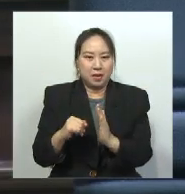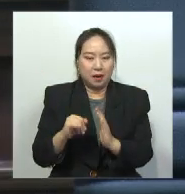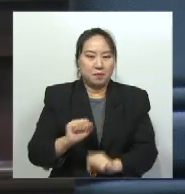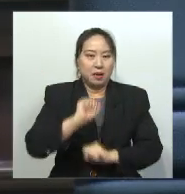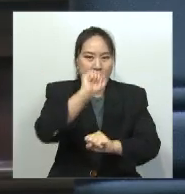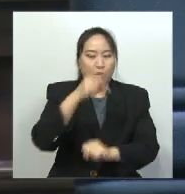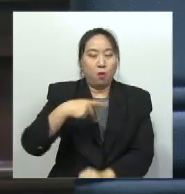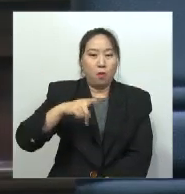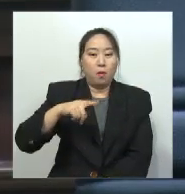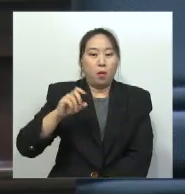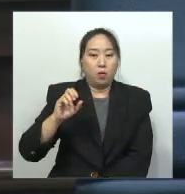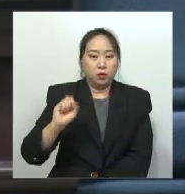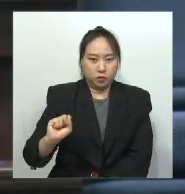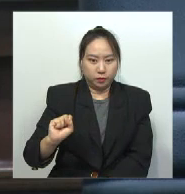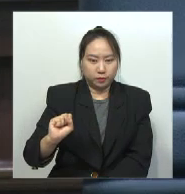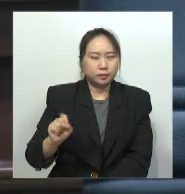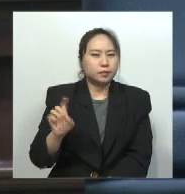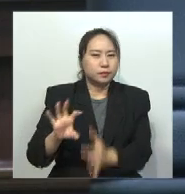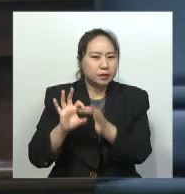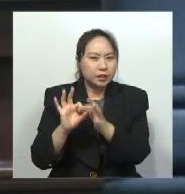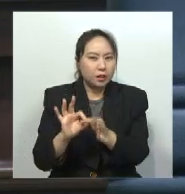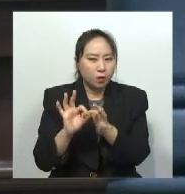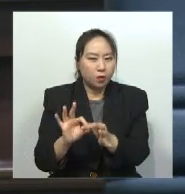ปปส.นะครับแสดงว่ามีส่วนเกี่ยวข้องกับ